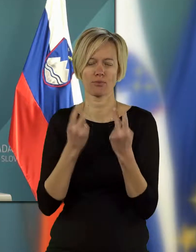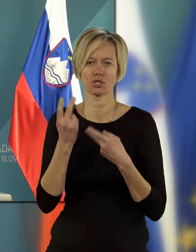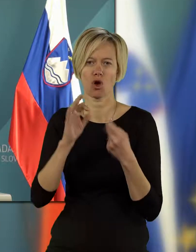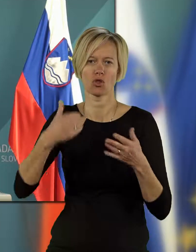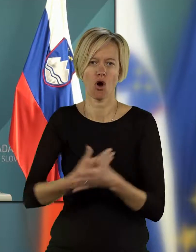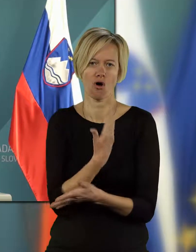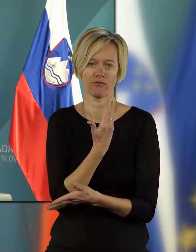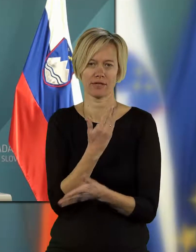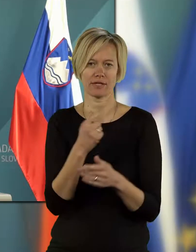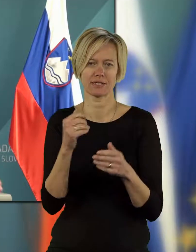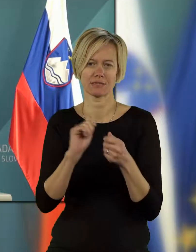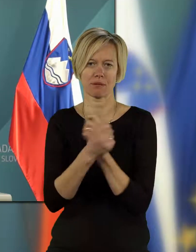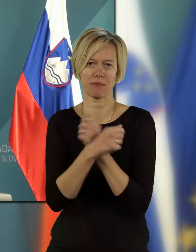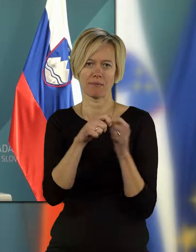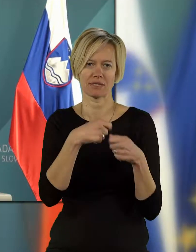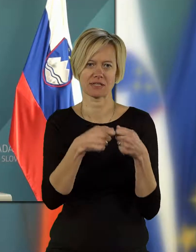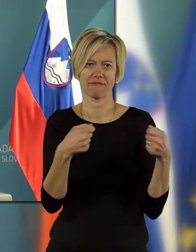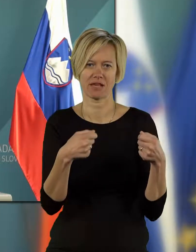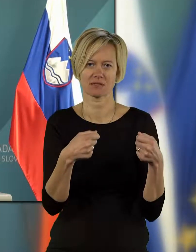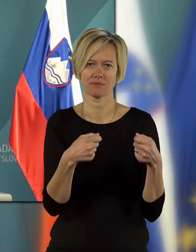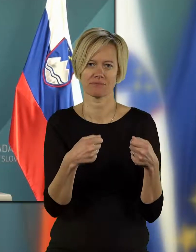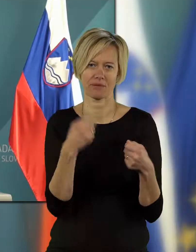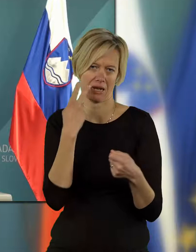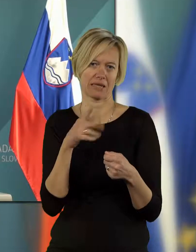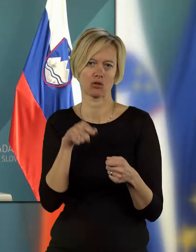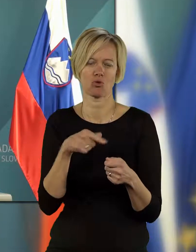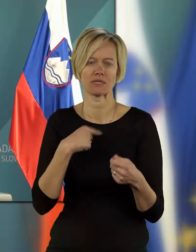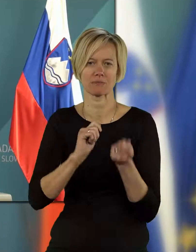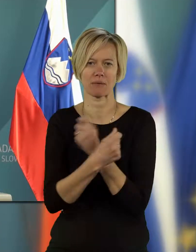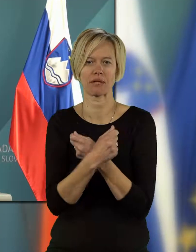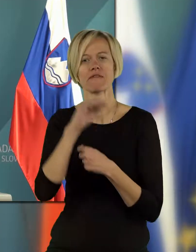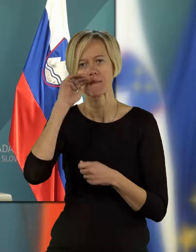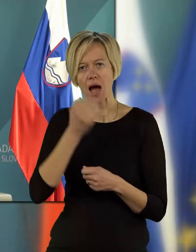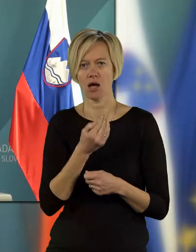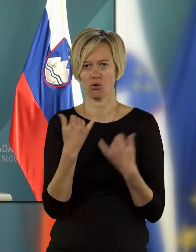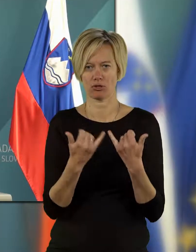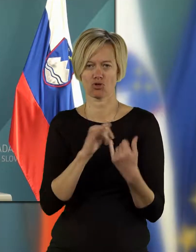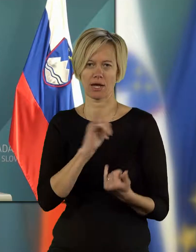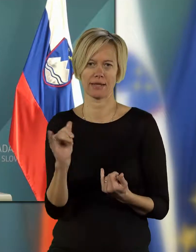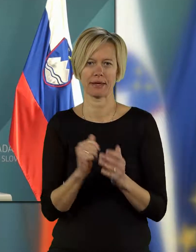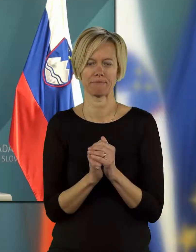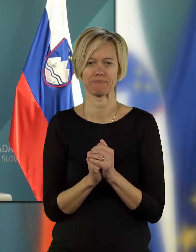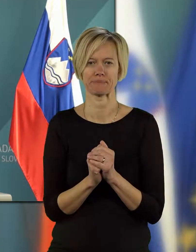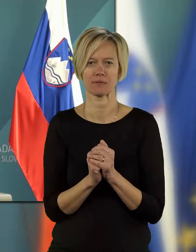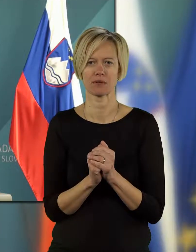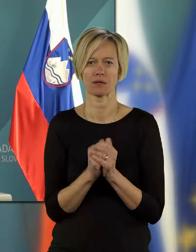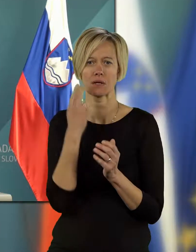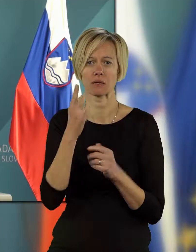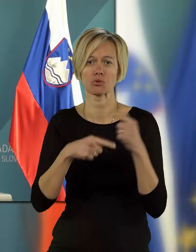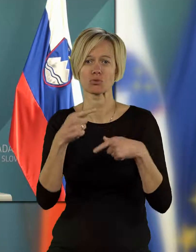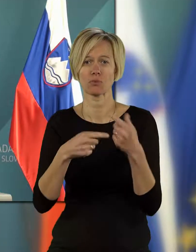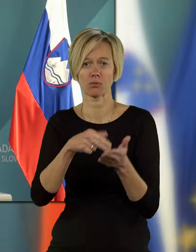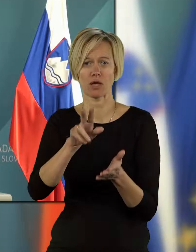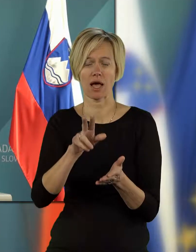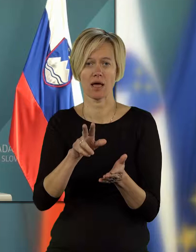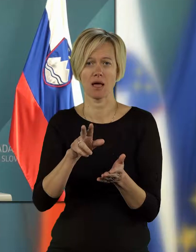komisijo o novi spremembi zavez, glede na to, da smo jih spremenili v maju letošnjega leta. Kar se tiče